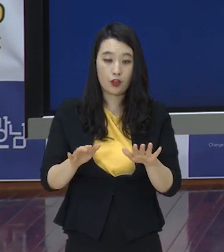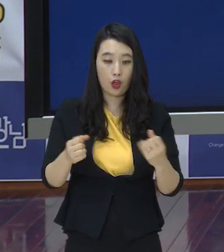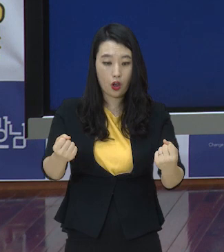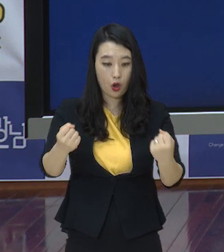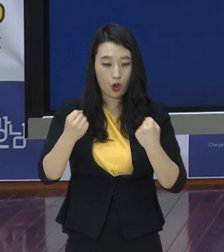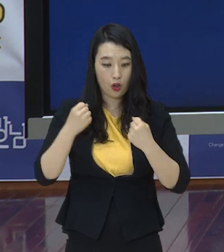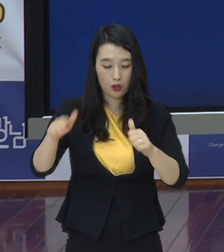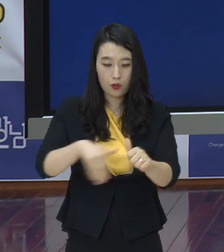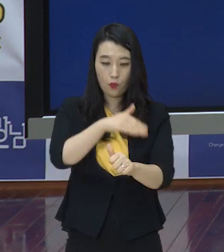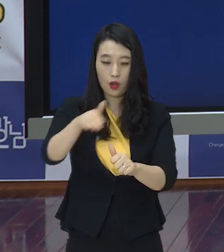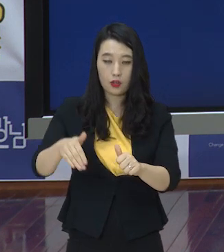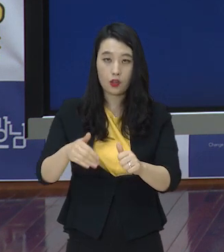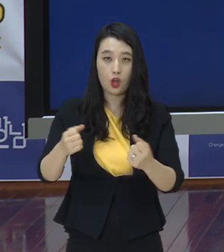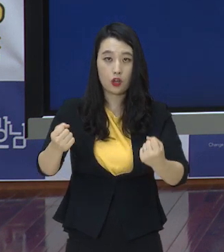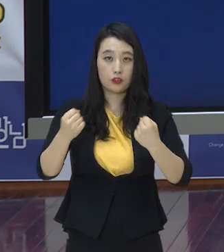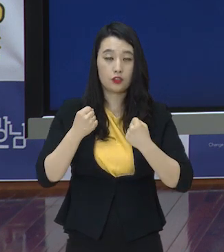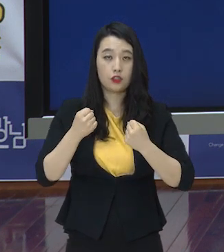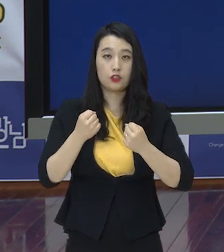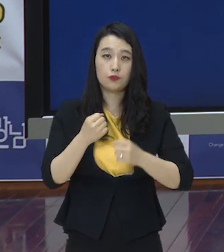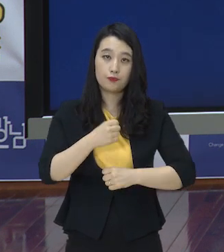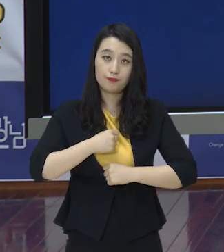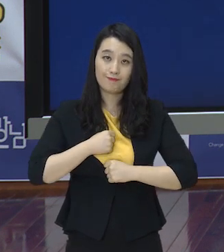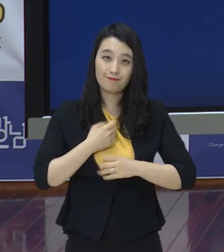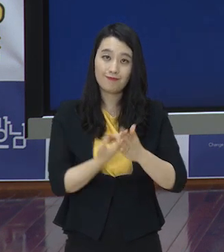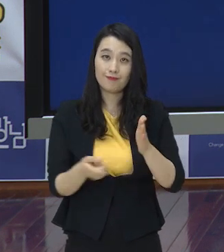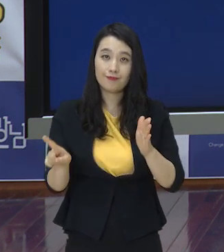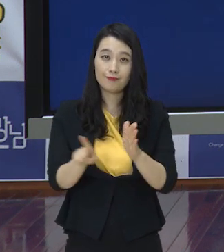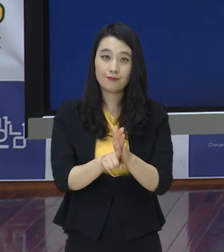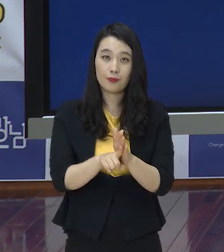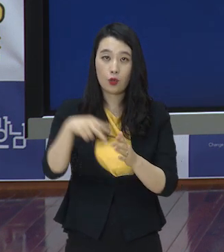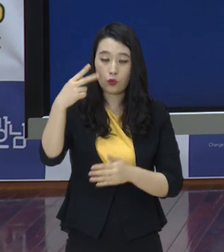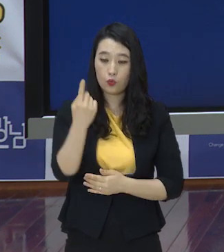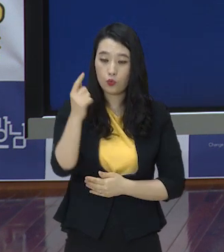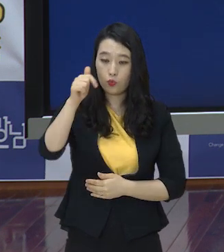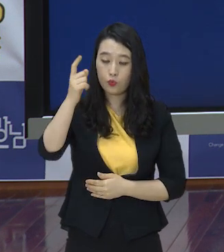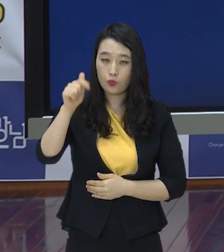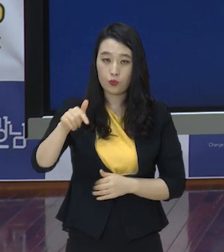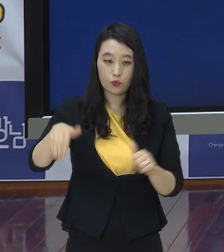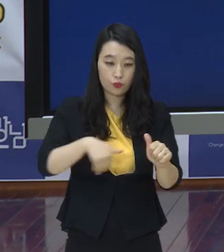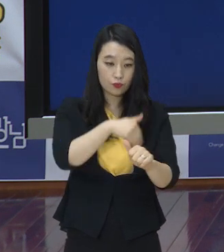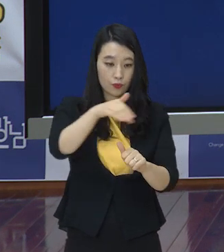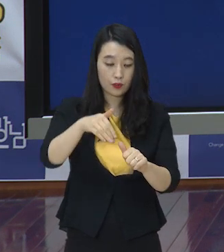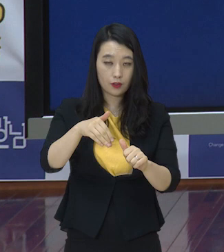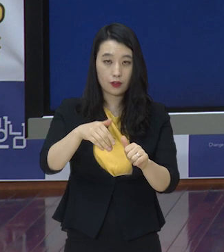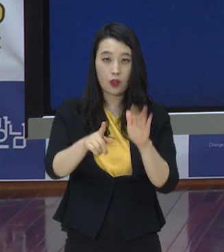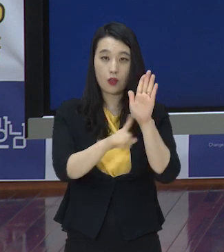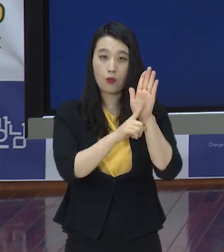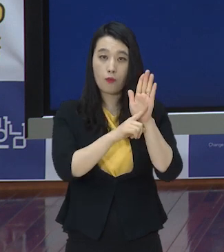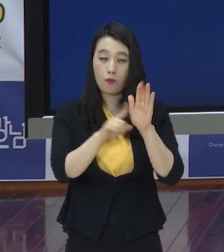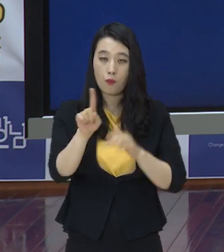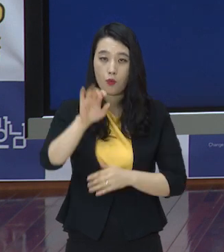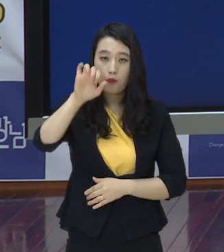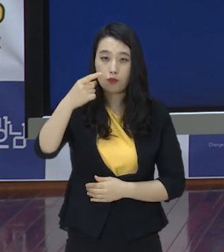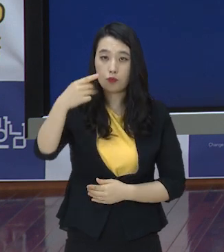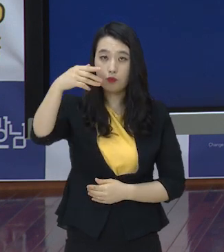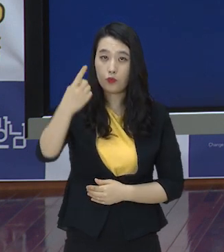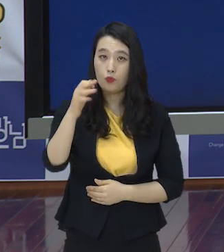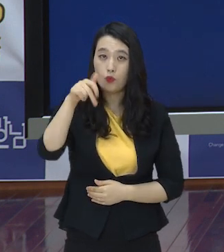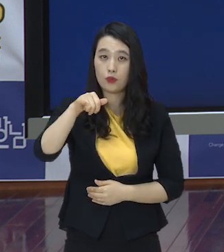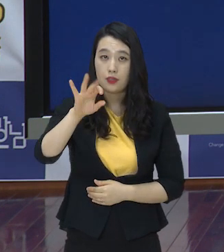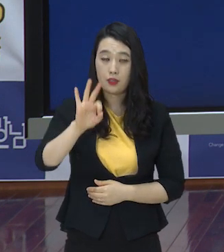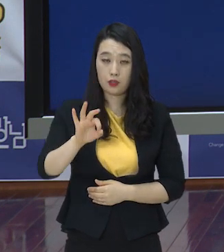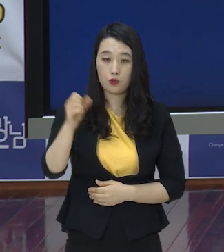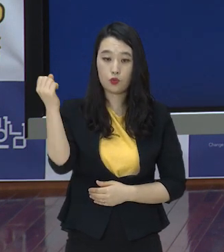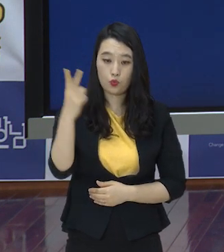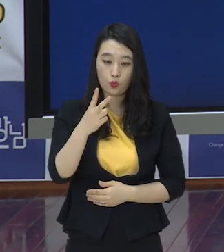환경을 동시에 지키기 위해 도곡 1동 1대에서 진행한 프로깅 캠페인 등 강남구의 주요